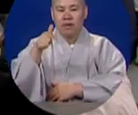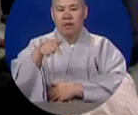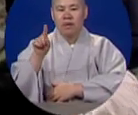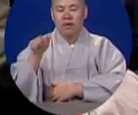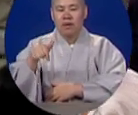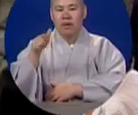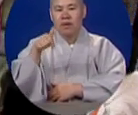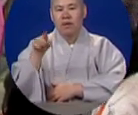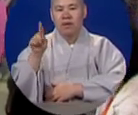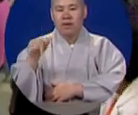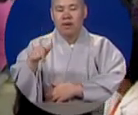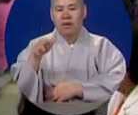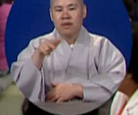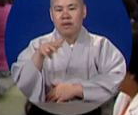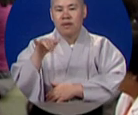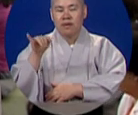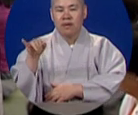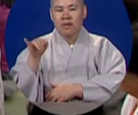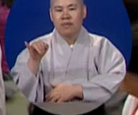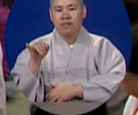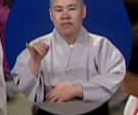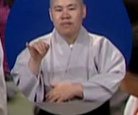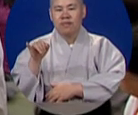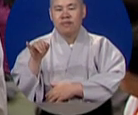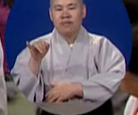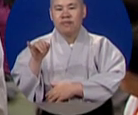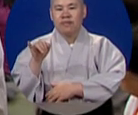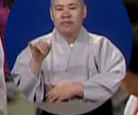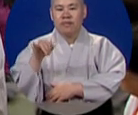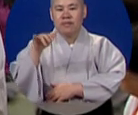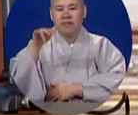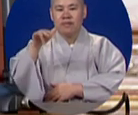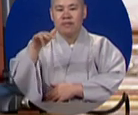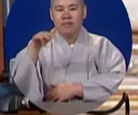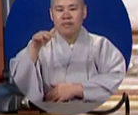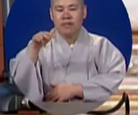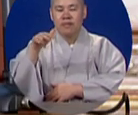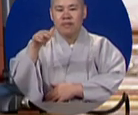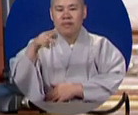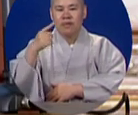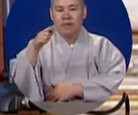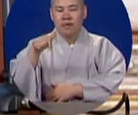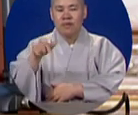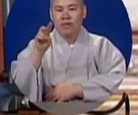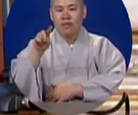마지막 아까 뭐라고 했죠 즉무 곧 없어진다